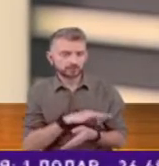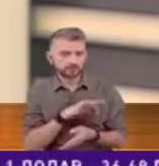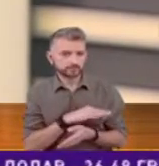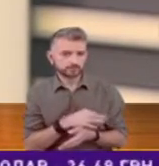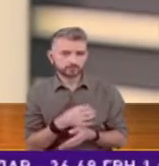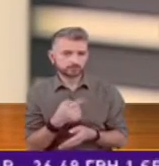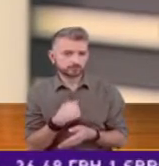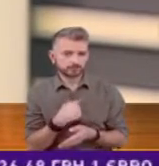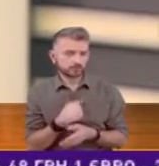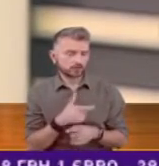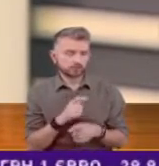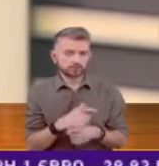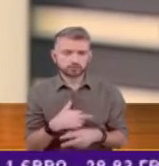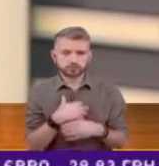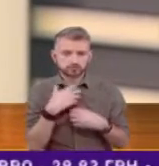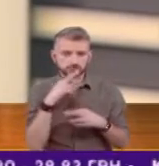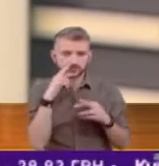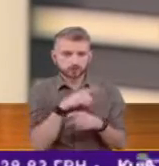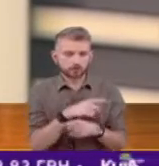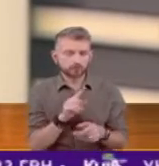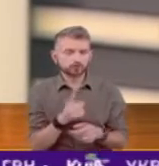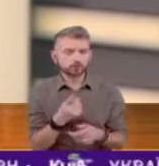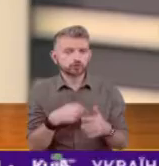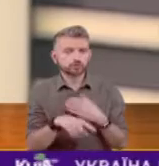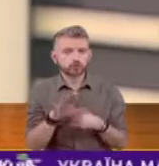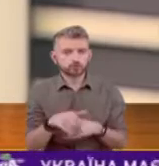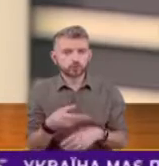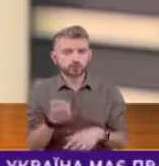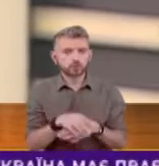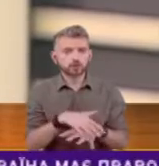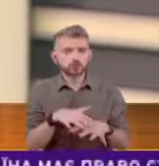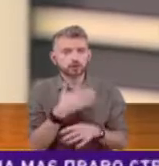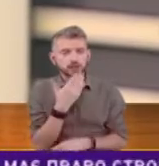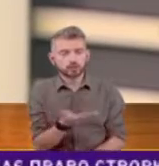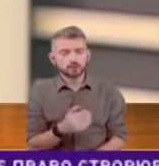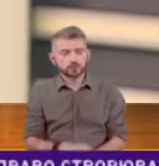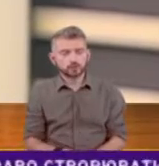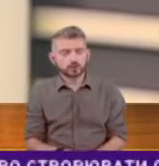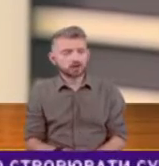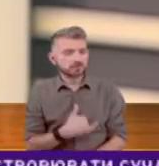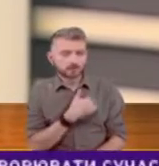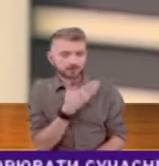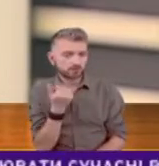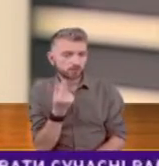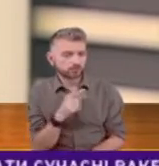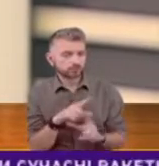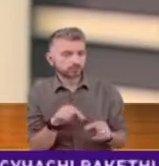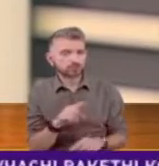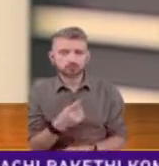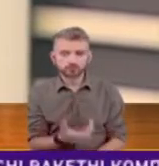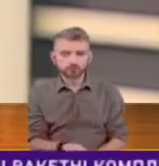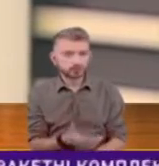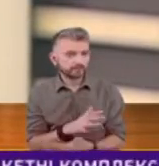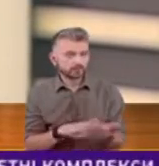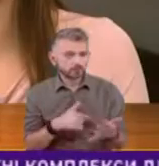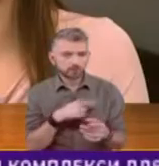ну, дуже кричущі і неправильні речі, які мають бути. Чому? Бо потім приходить громада і запитує, а у нас немає грошей на школу. Чому? Так,